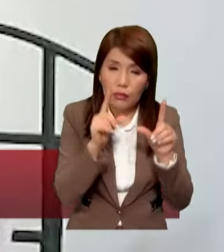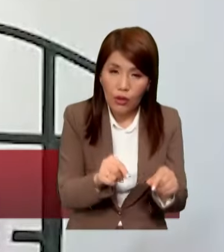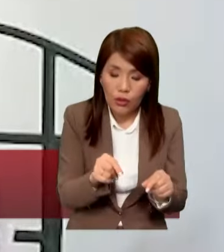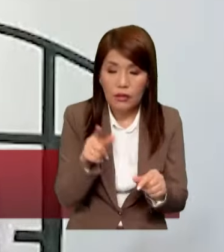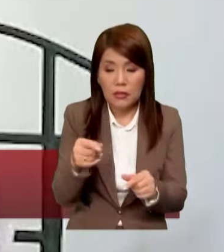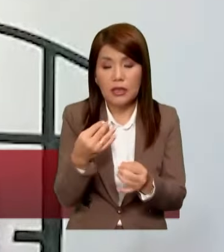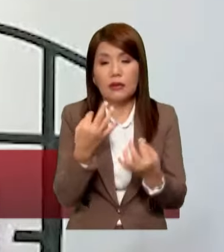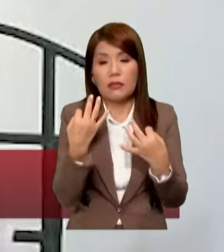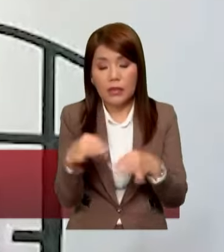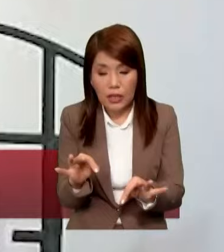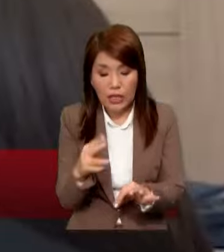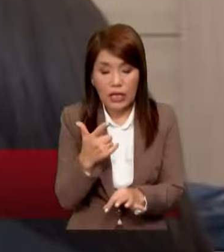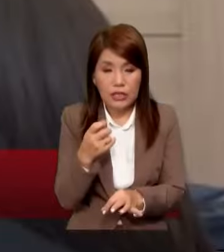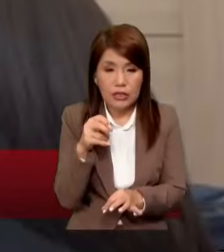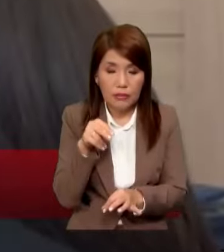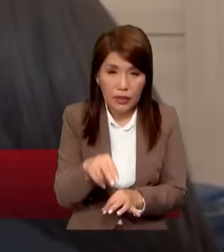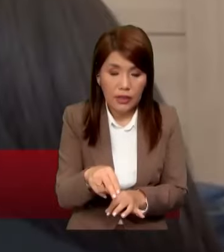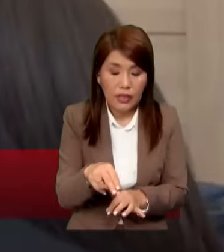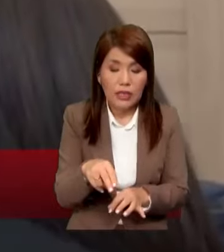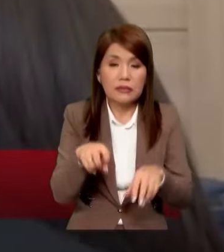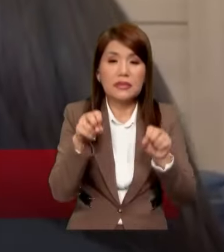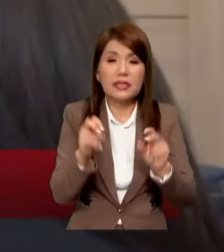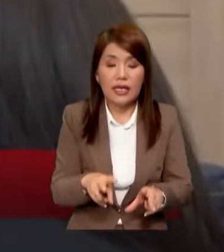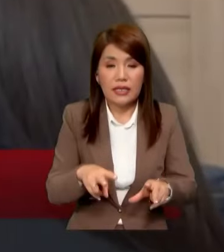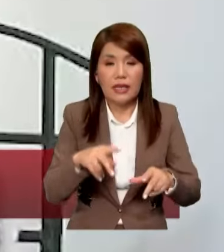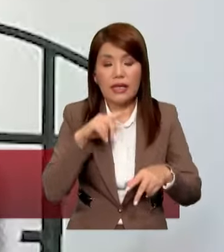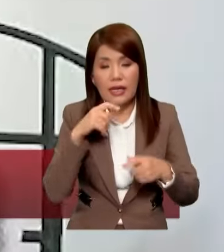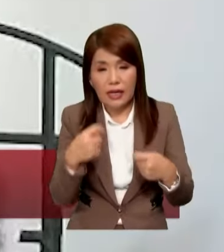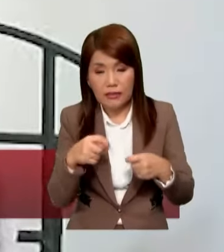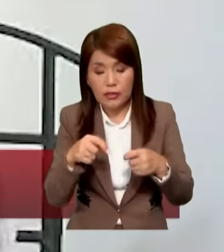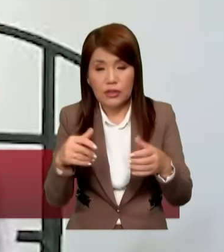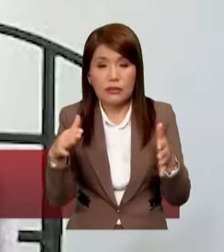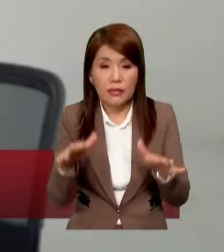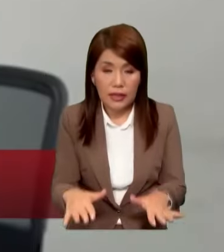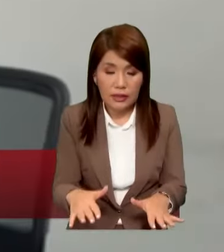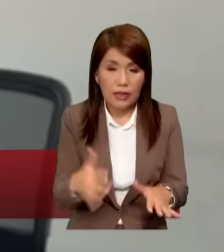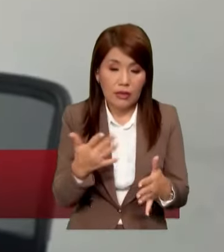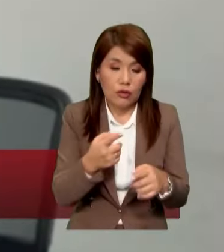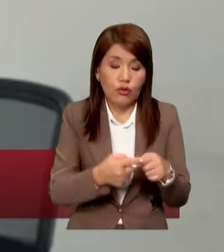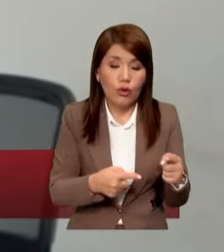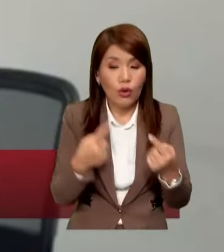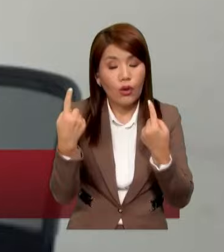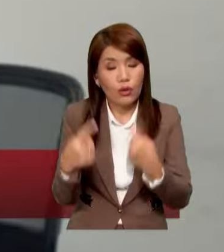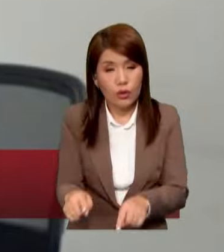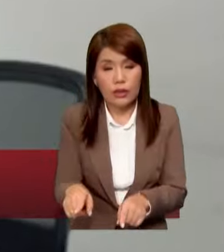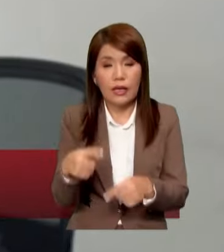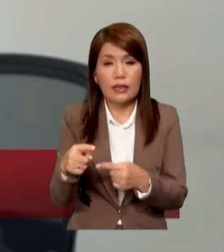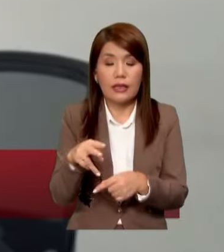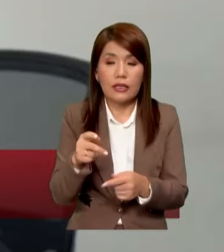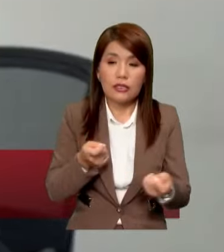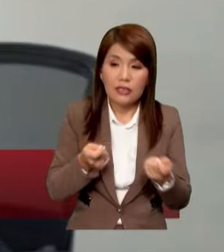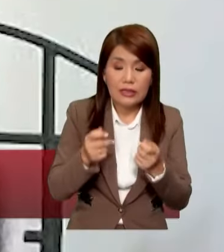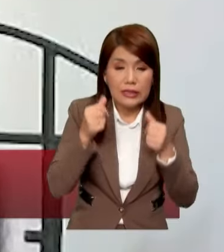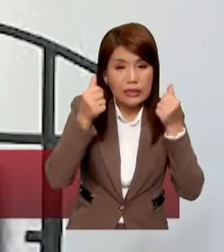мы запустим механизм ГЧП, специальные экономические зоны. Но это только часть. А другие, они либо чиновники